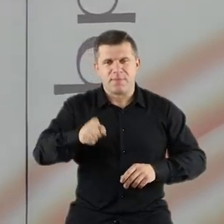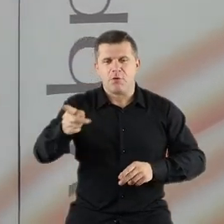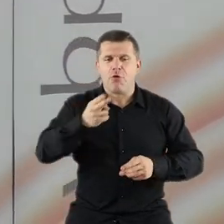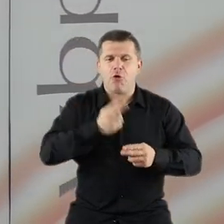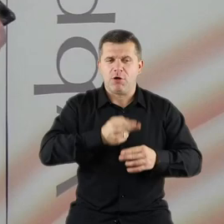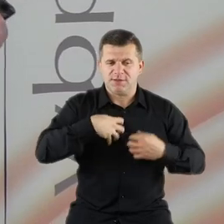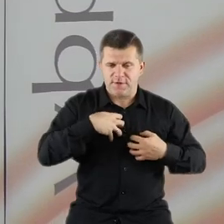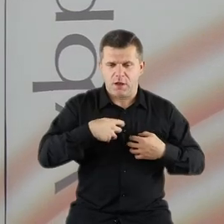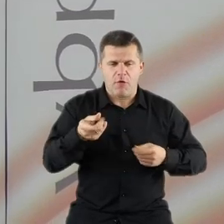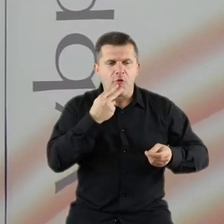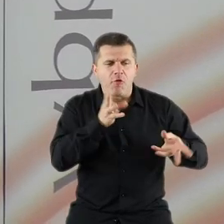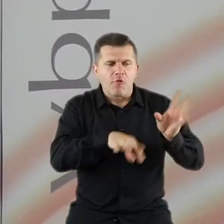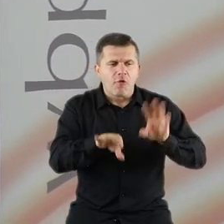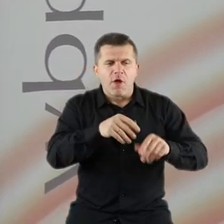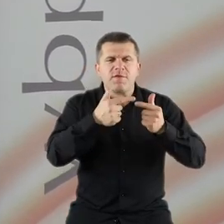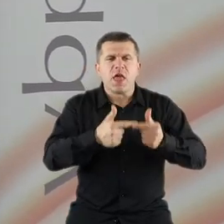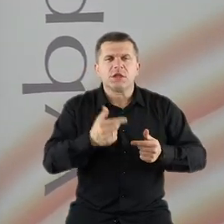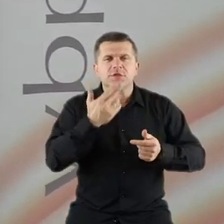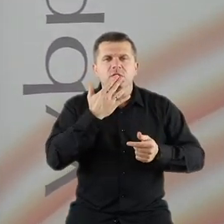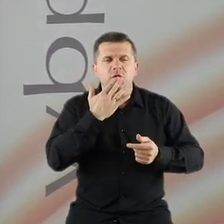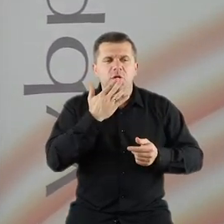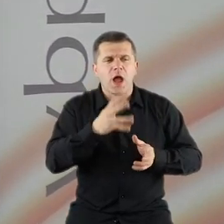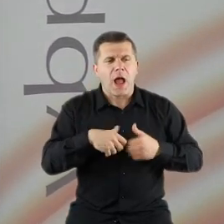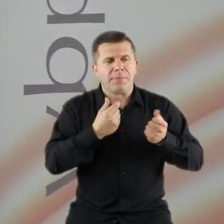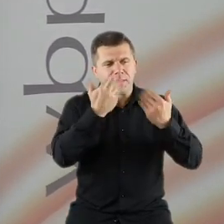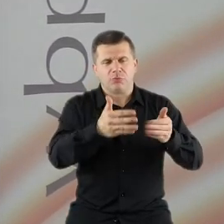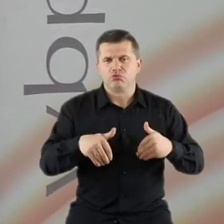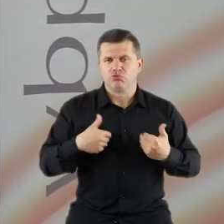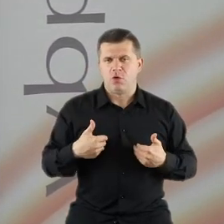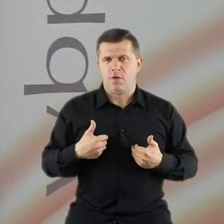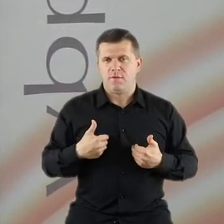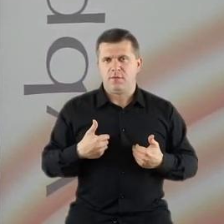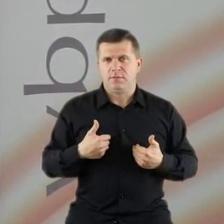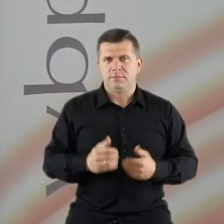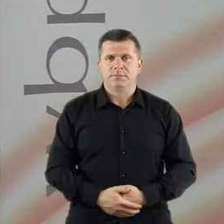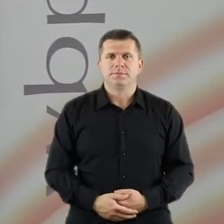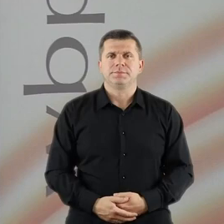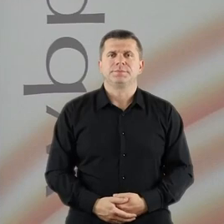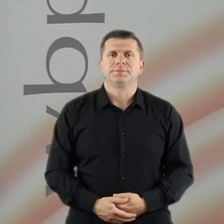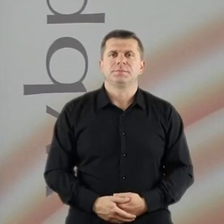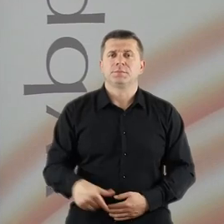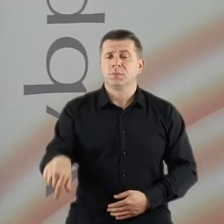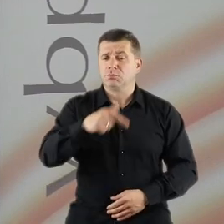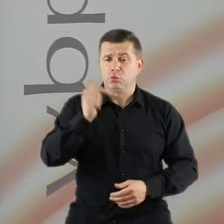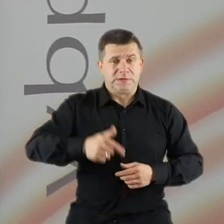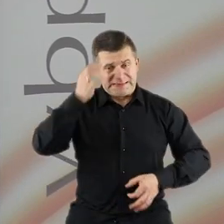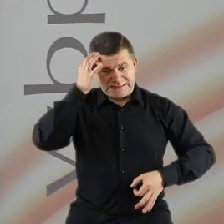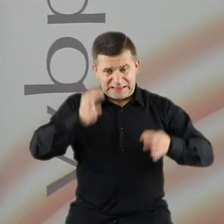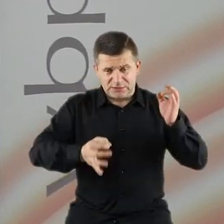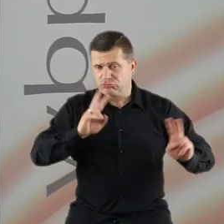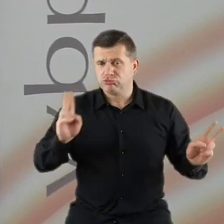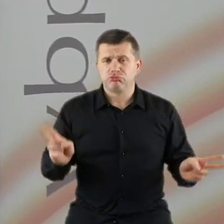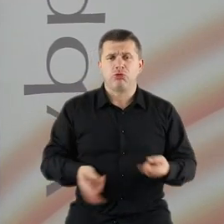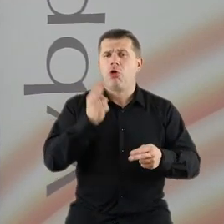czynienia z chorym zwierzęciem a więc proszę bardzo cynku cyklu roku musimy się